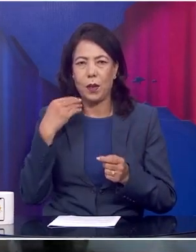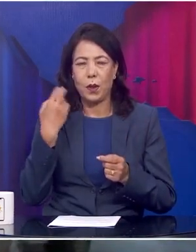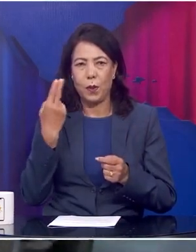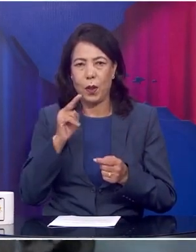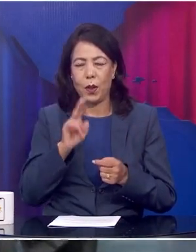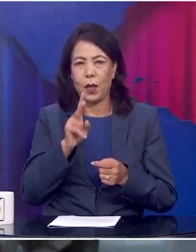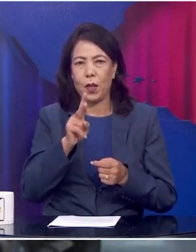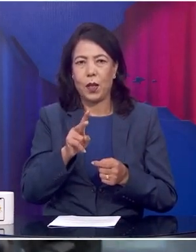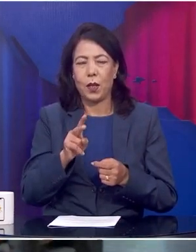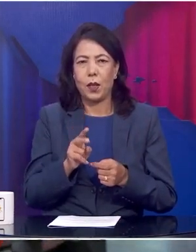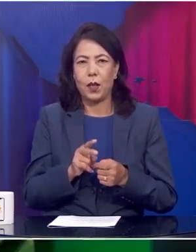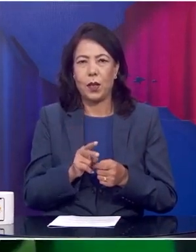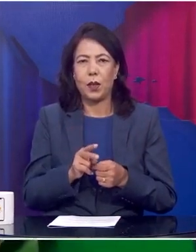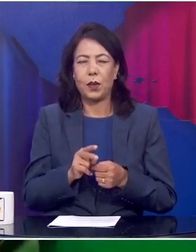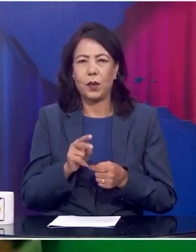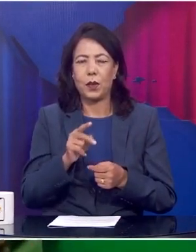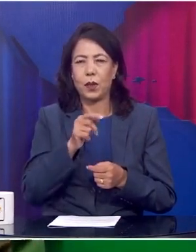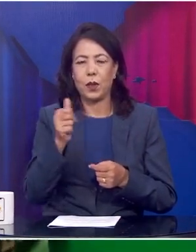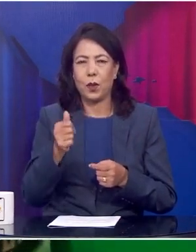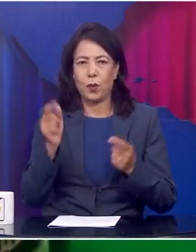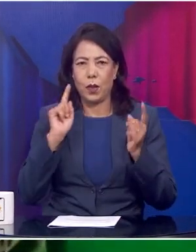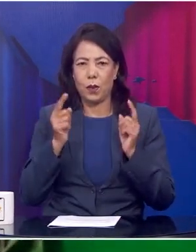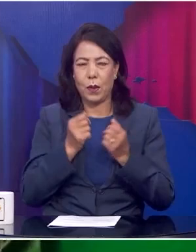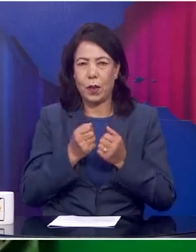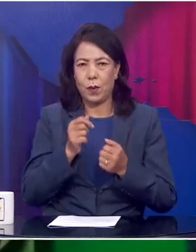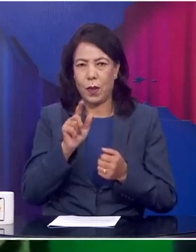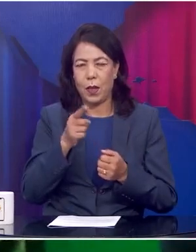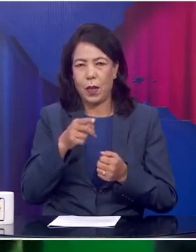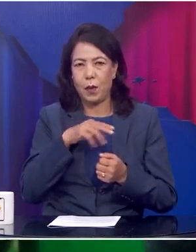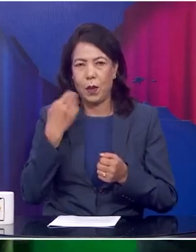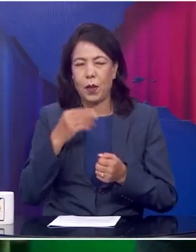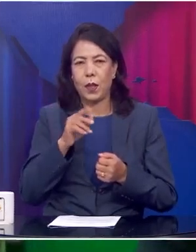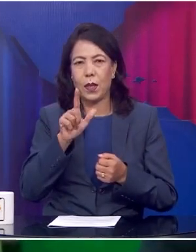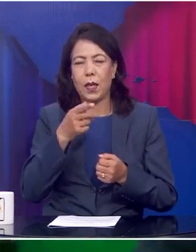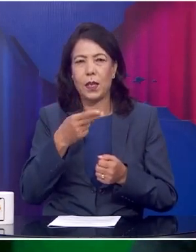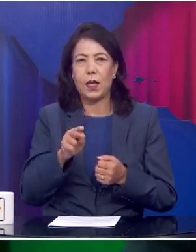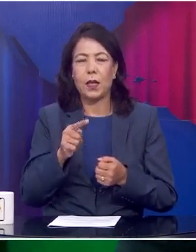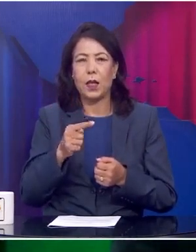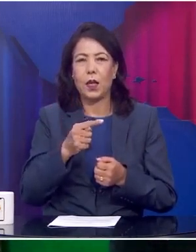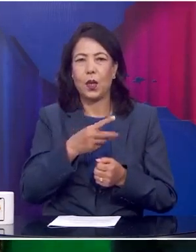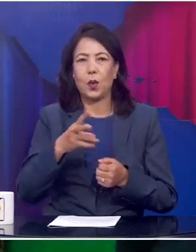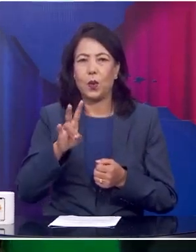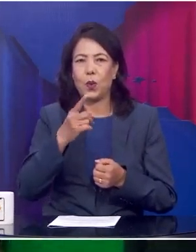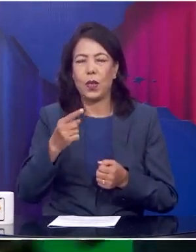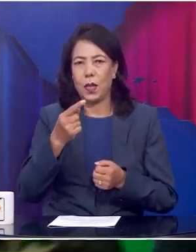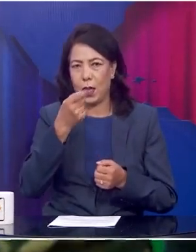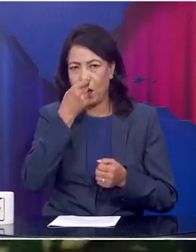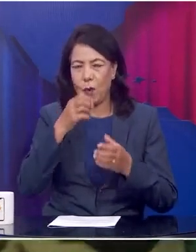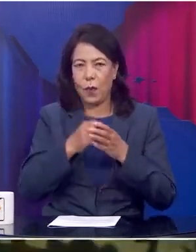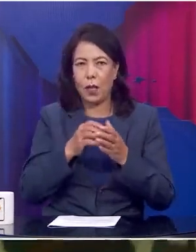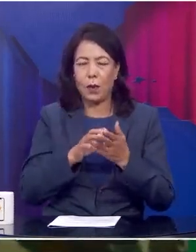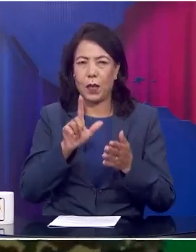छेडाघाट नगरपालिकामा 1 जनाको ज्यान गएको छ भने 7 जना कुसे गाउँपालिकाबाट